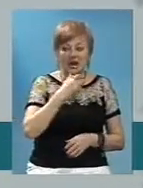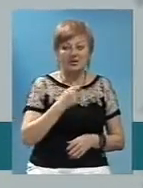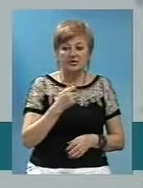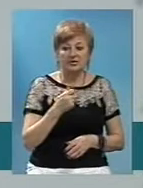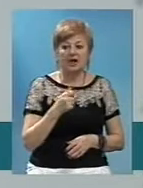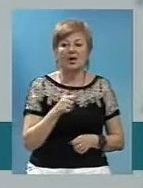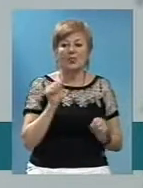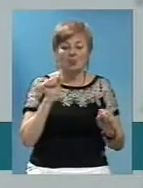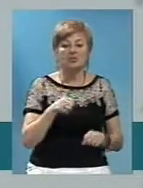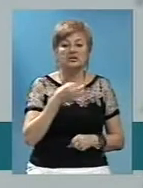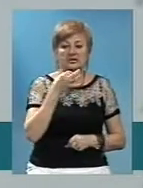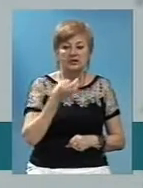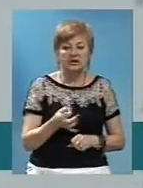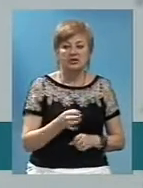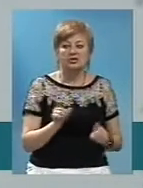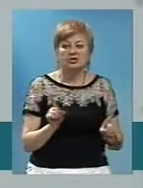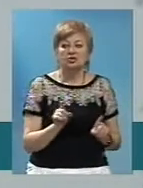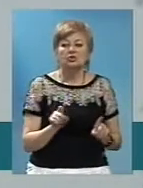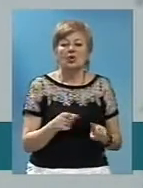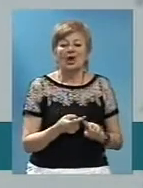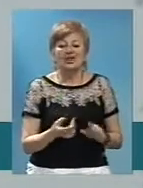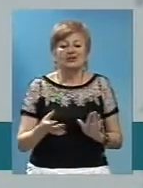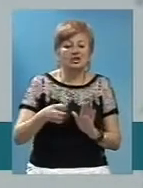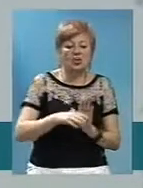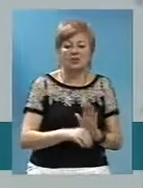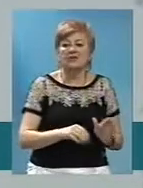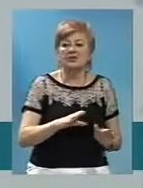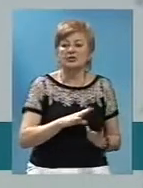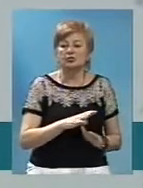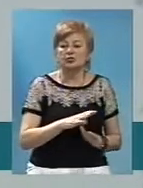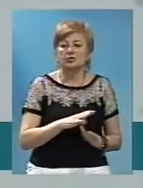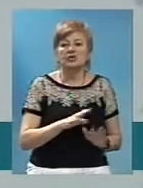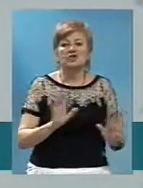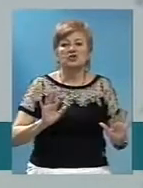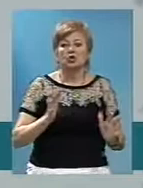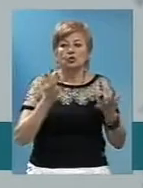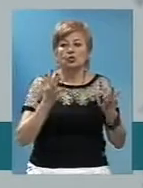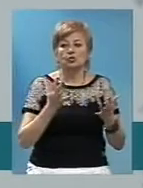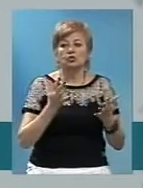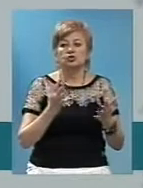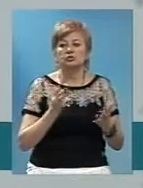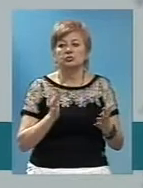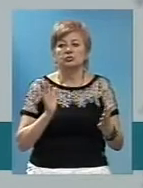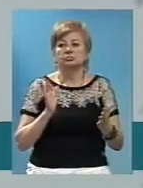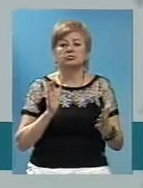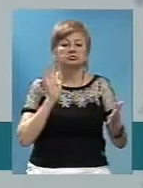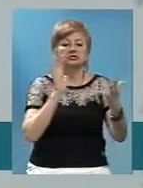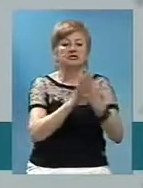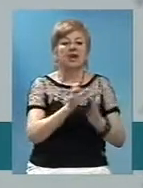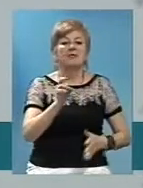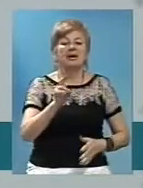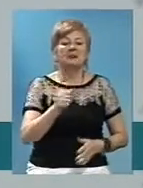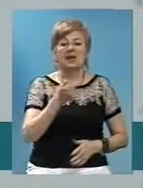сказати, що цей декрет було запроваджено з приводу замаху на Леніна, а